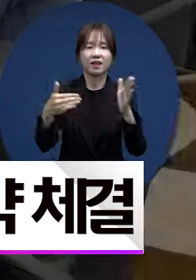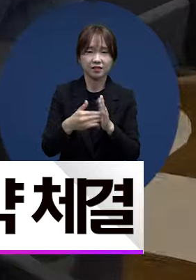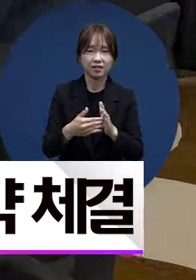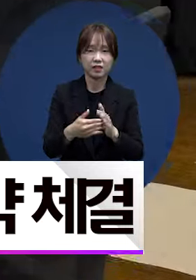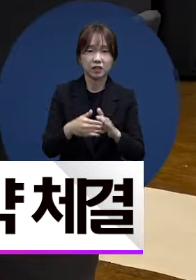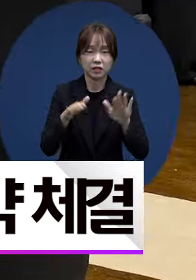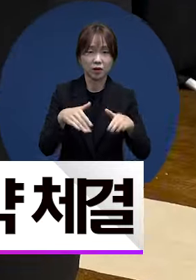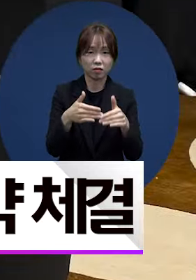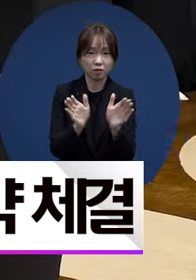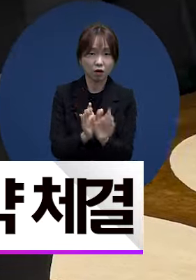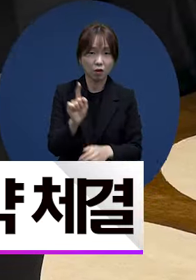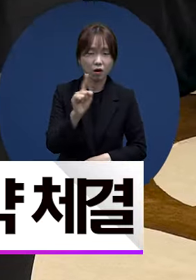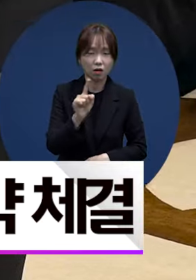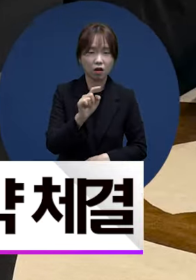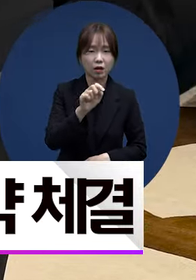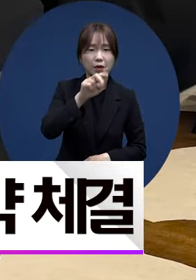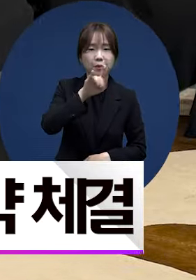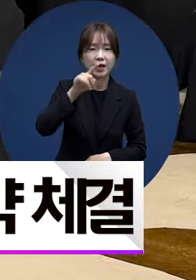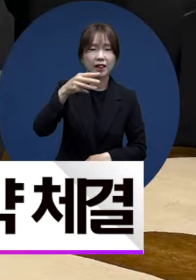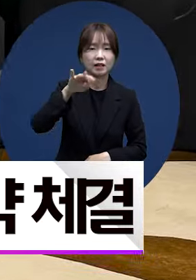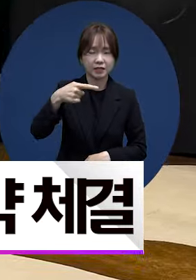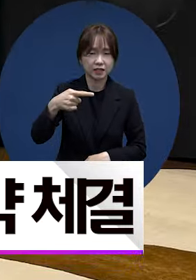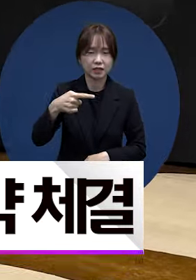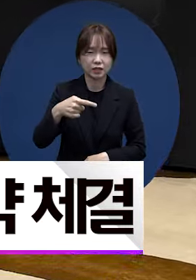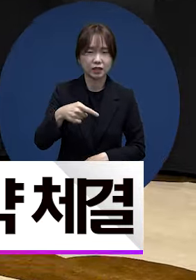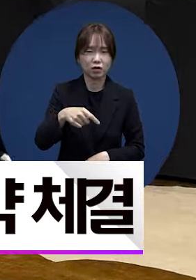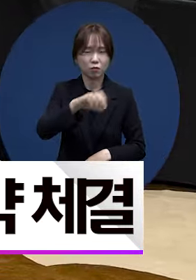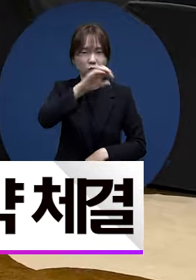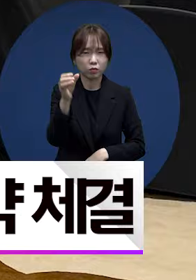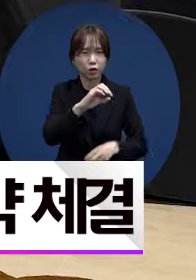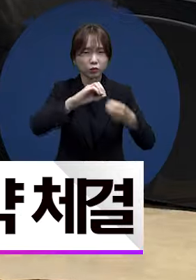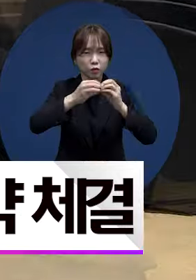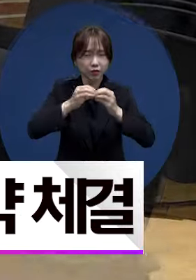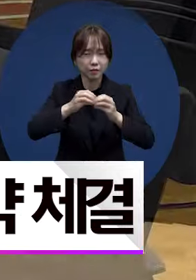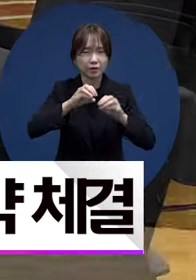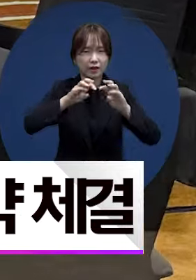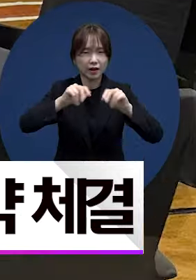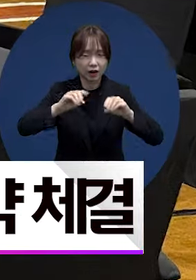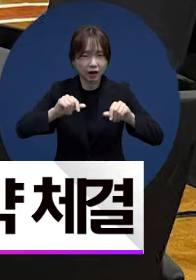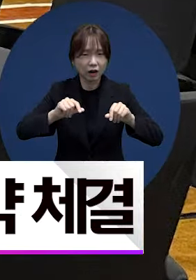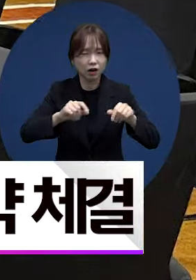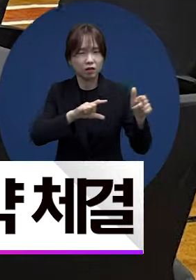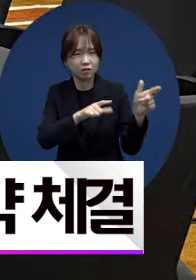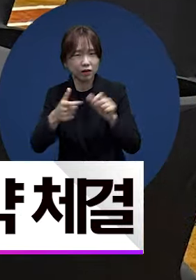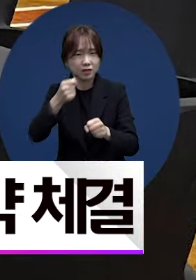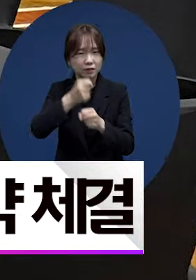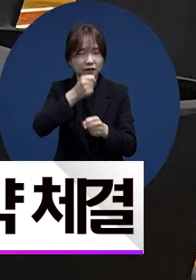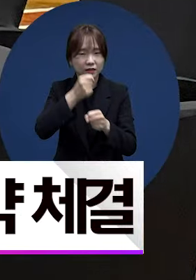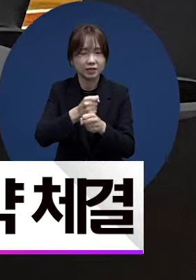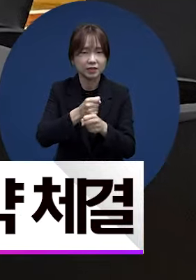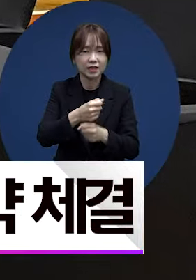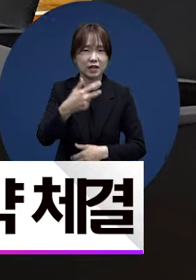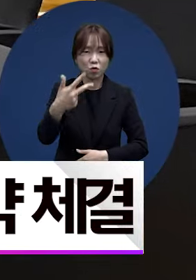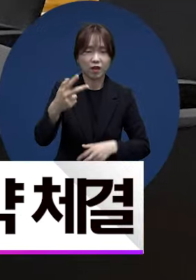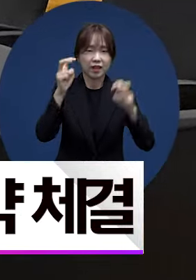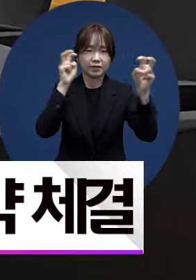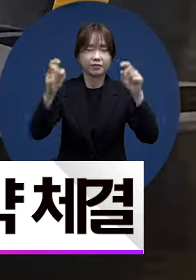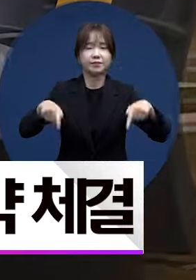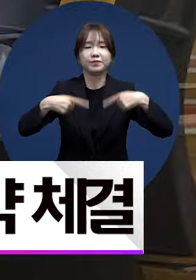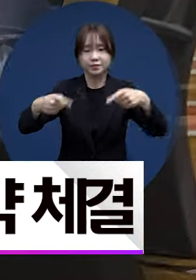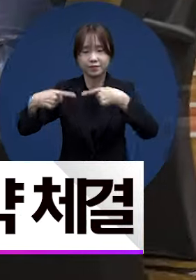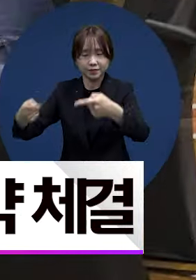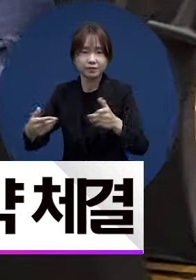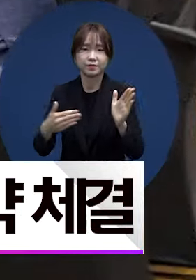체결했습니다. 이번 사절단에는 솔레누이브 밸브, 유아포스 조립체, 분말 야금 제품 등을 생산하는 7개